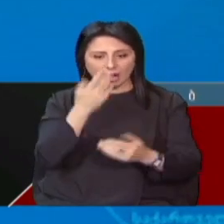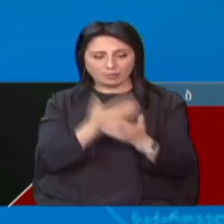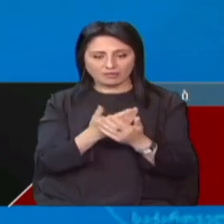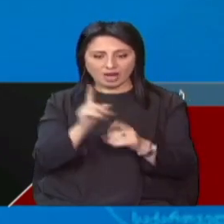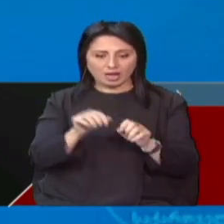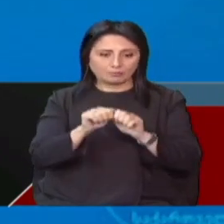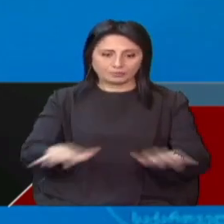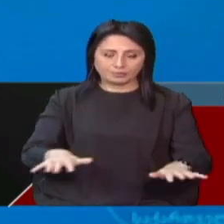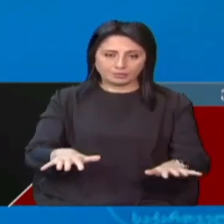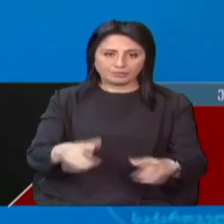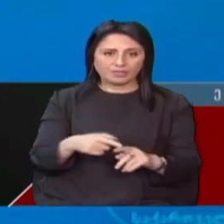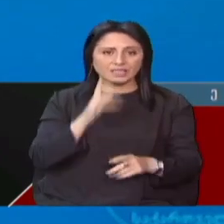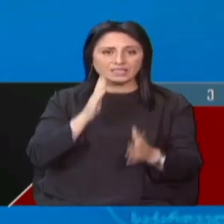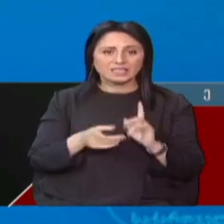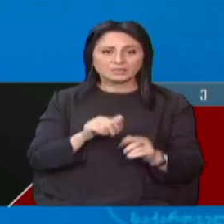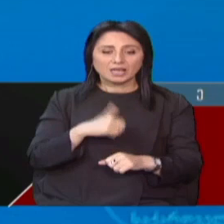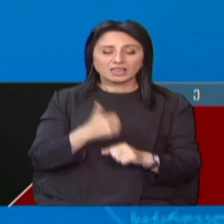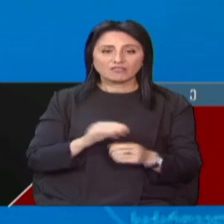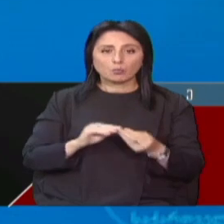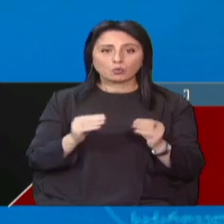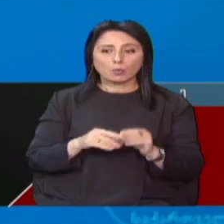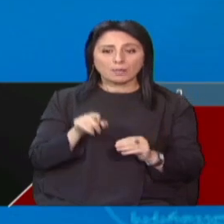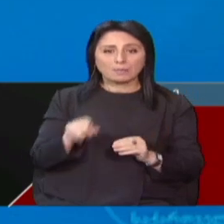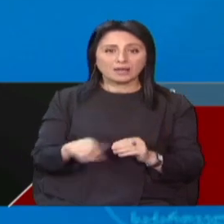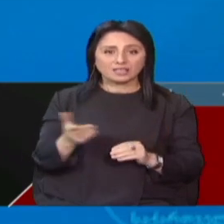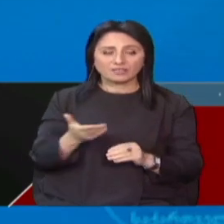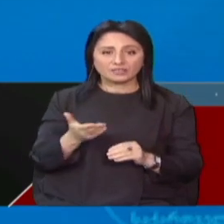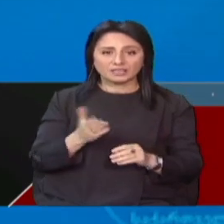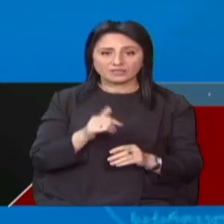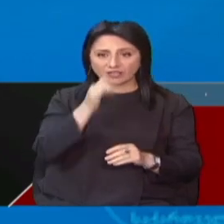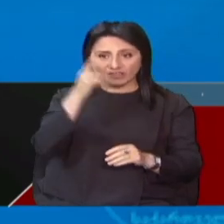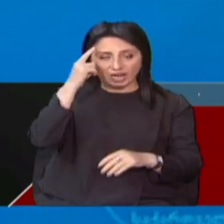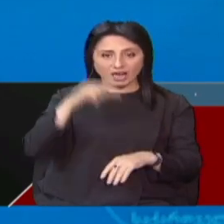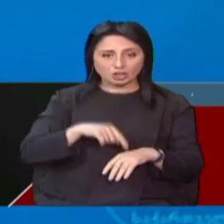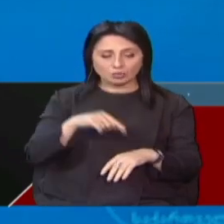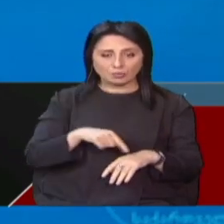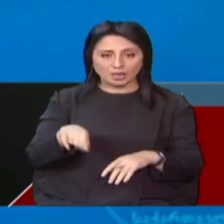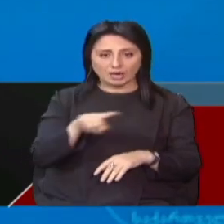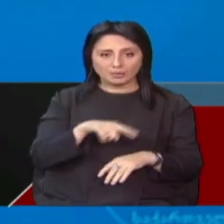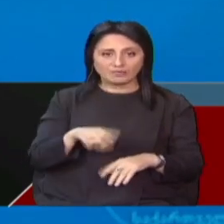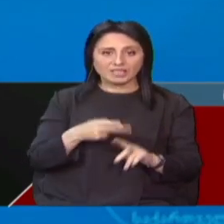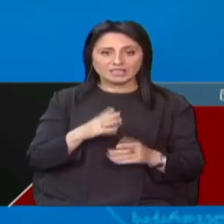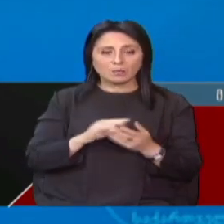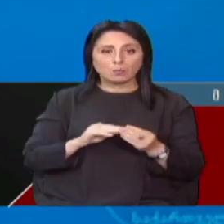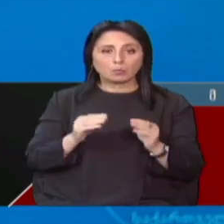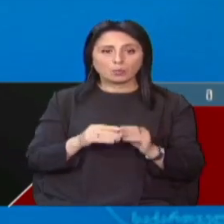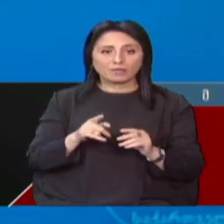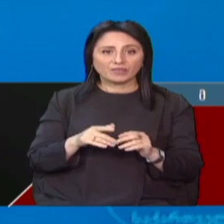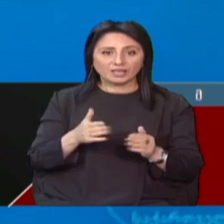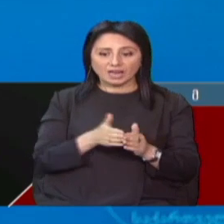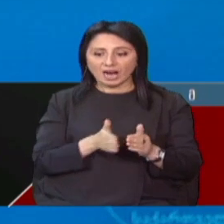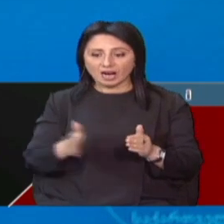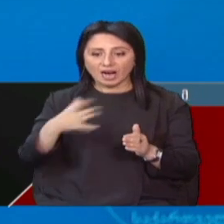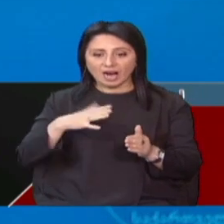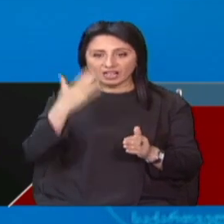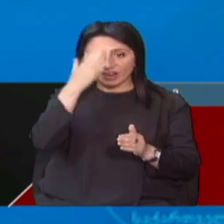ხან დაიშლებიან. სინამდვილეში მთავარი პრობლემა აქვს მათ, რომელსაც ვერაცნობიერებენ. ეს არის პრობლემა, რომ ისინი აცდენილი არიან